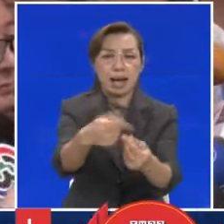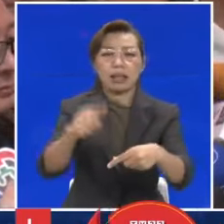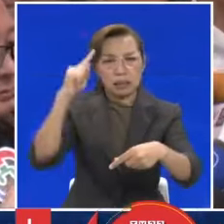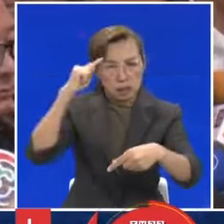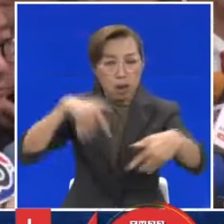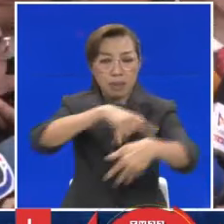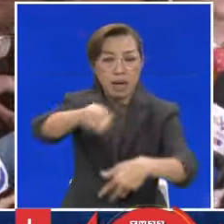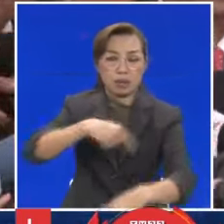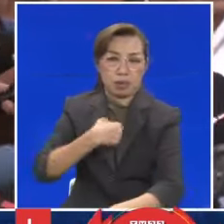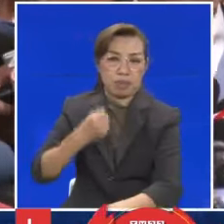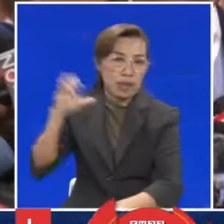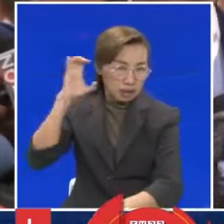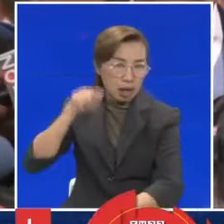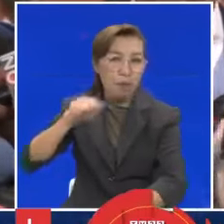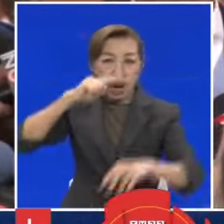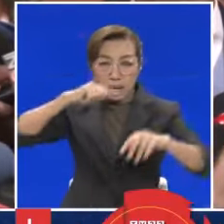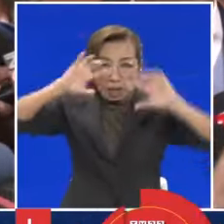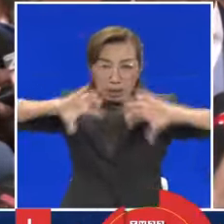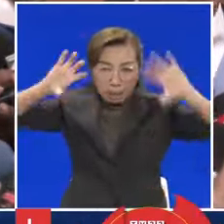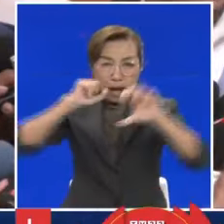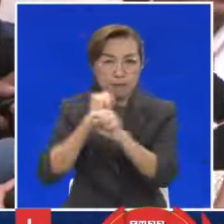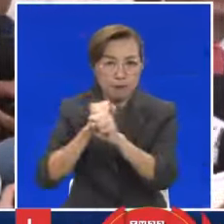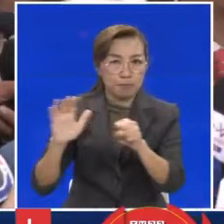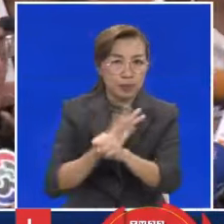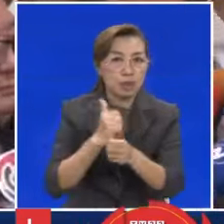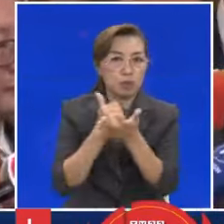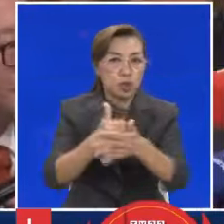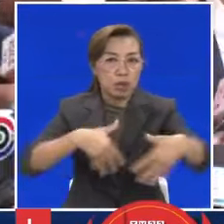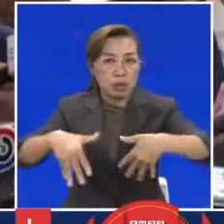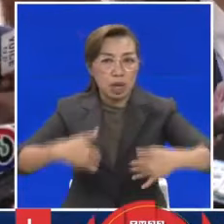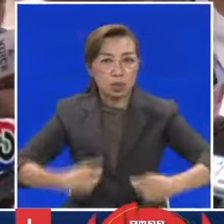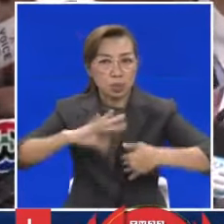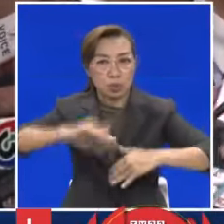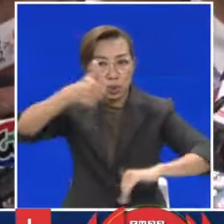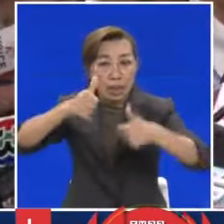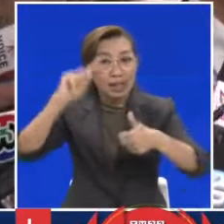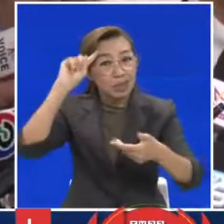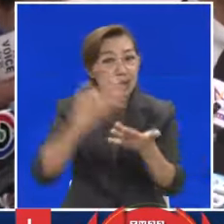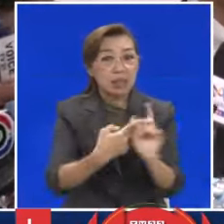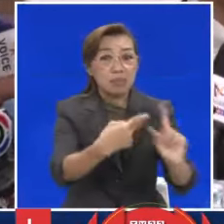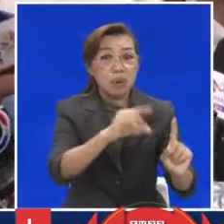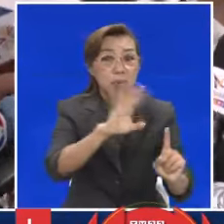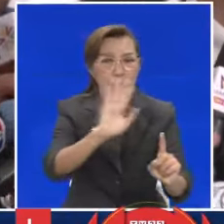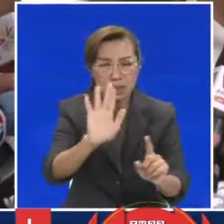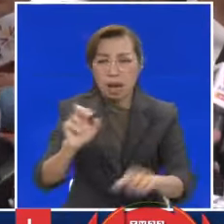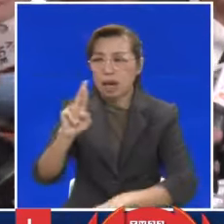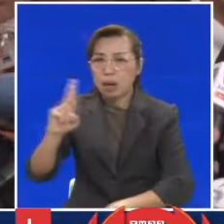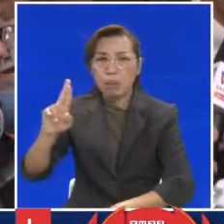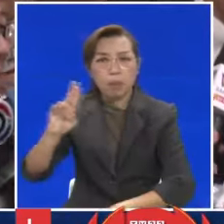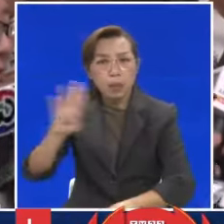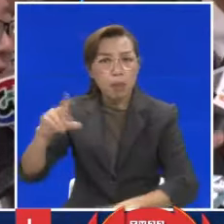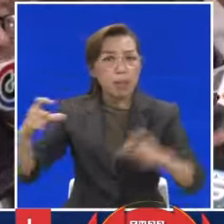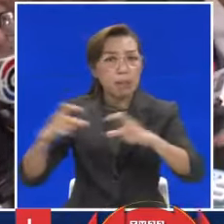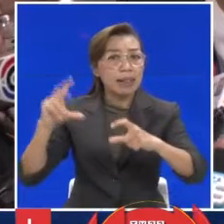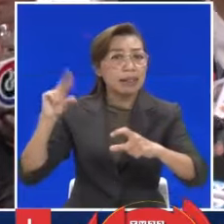ารัฐบาลนี้พยายามทำเต็มที่เพื่อยกระดับชีวิตความเป็นอยู่พี่น้องประชาชนไม่ใช่แค่ดิจิทัลวอลเล็ตตัวเดียวเรื่องระบบ30บาทรักษาทุ